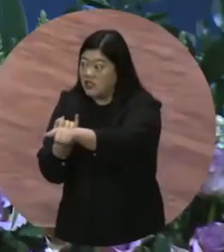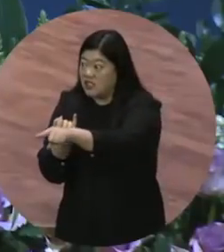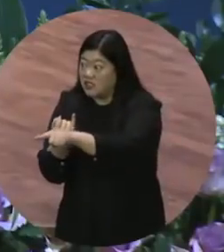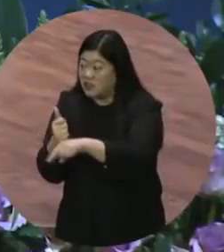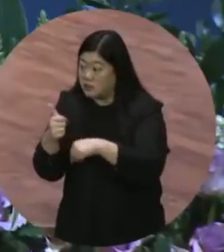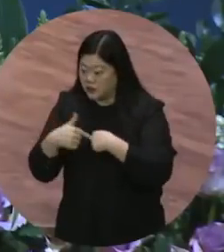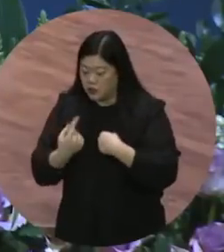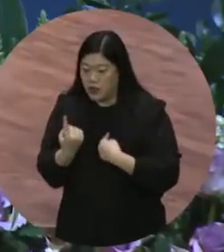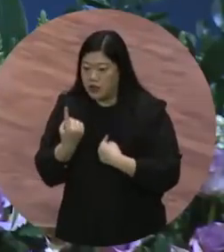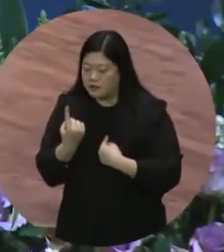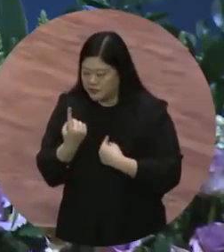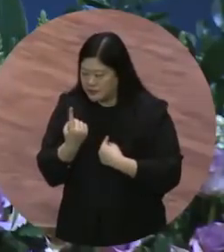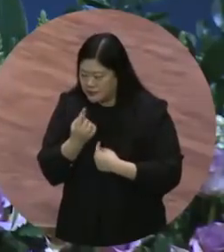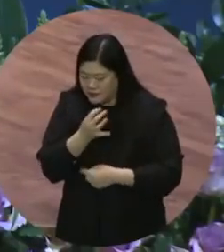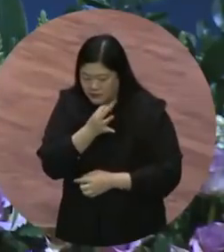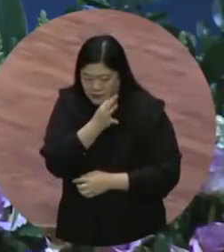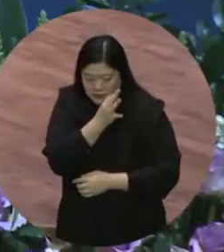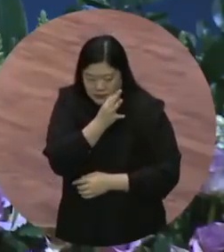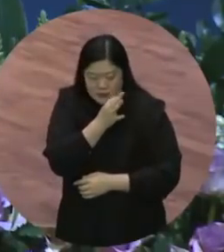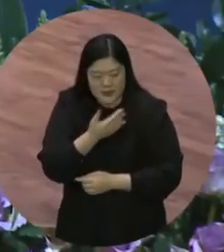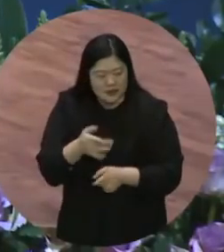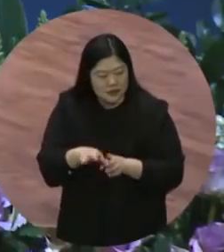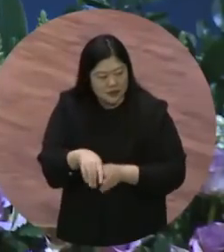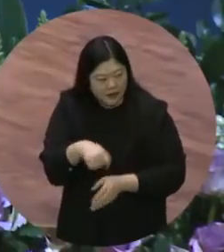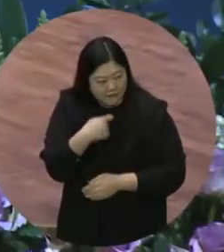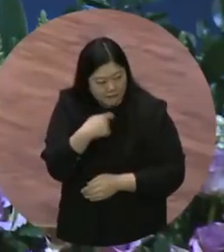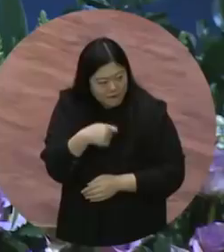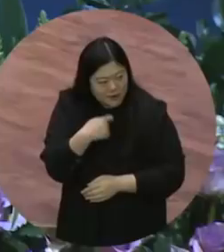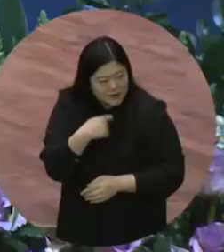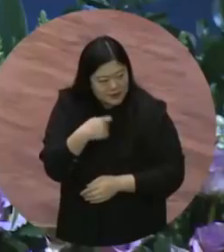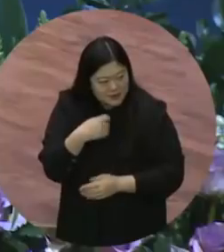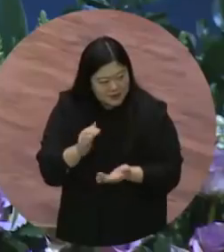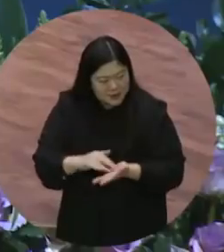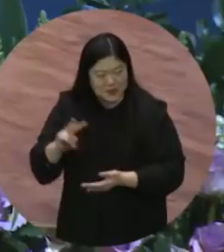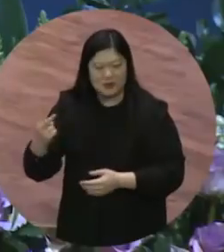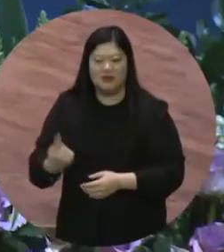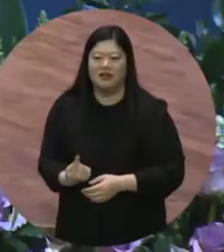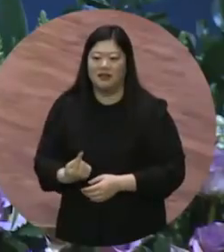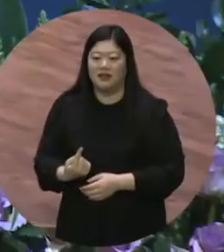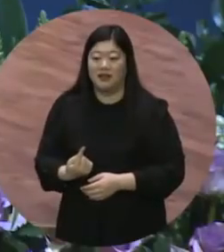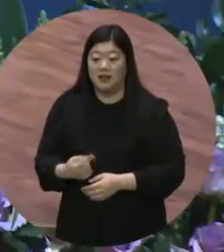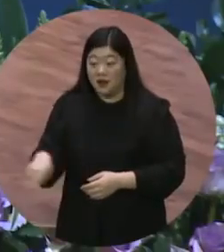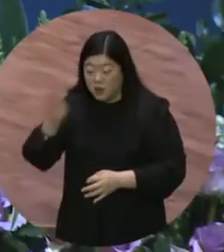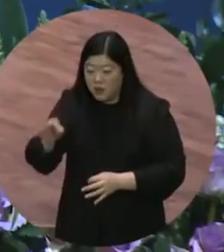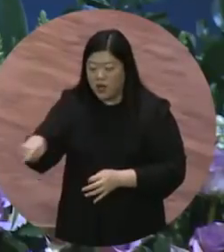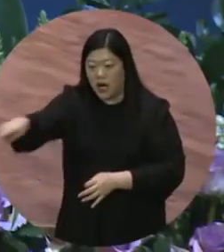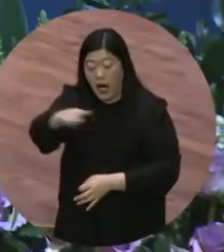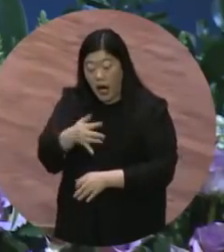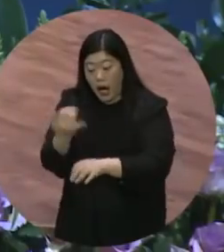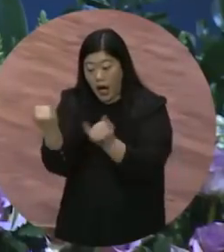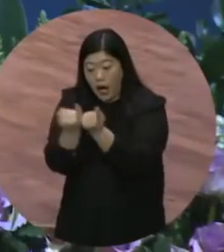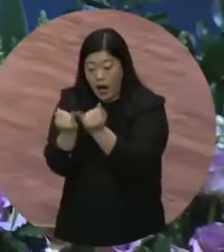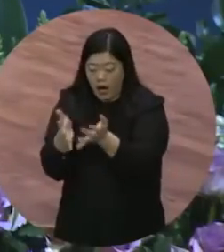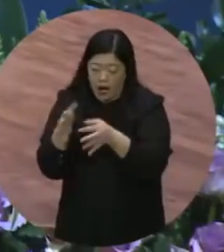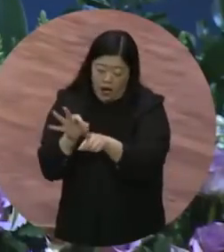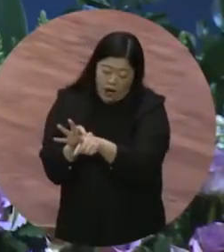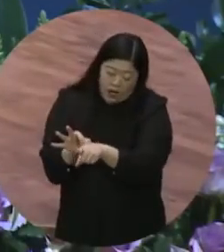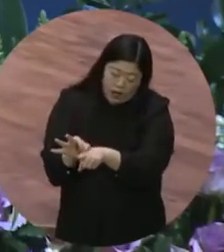대단합니다. 근데 성경은 3장 읽기가 힘들어요. 그래서 지속으로 읽기가 너무너무